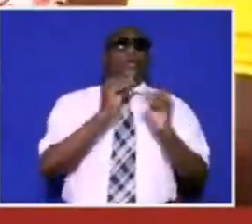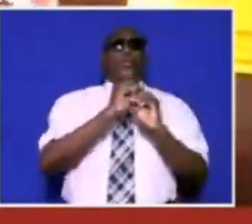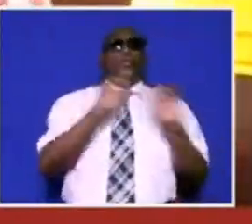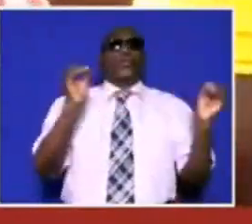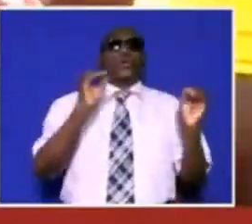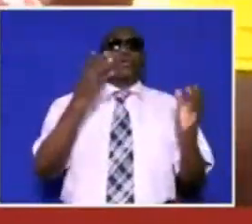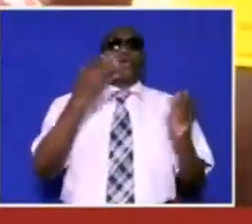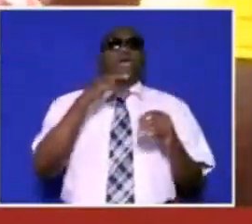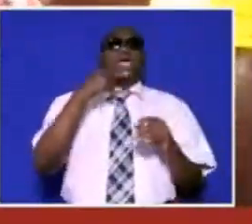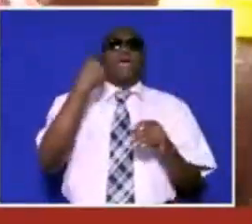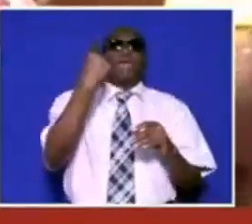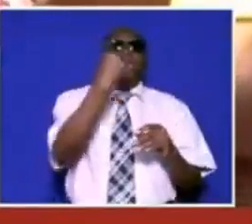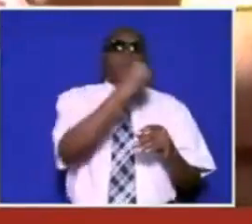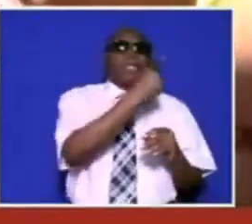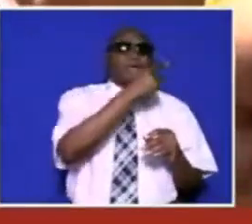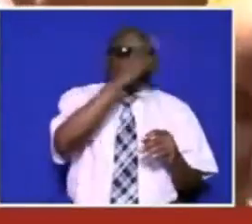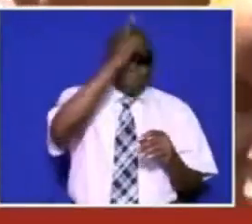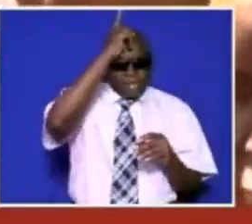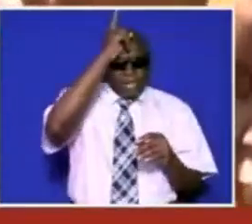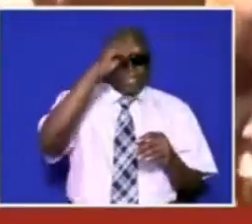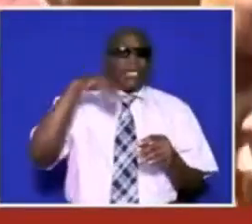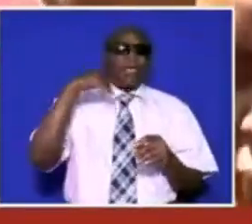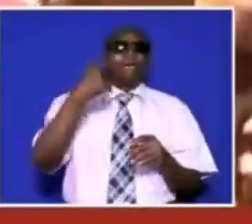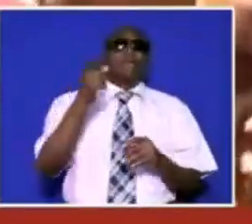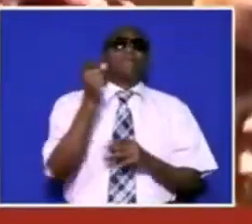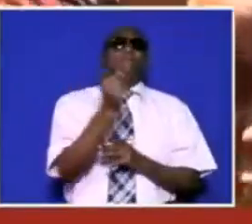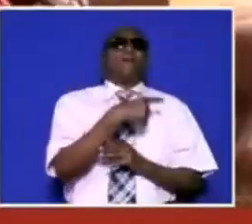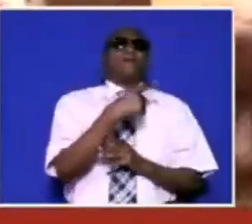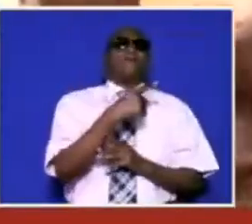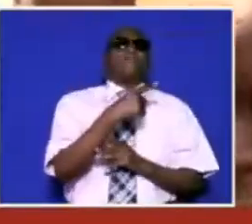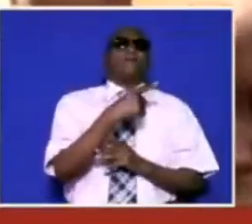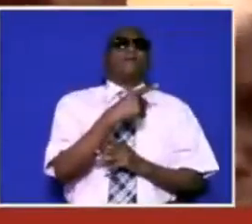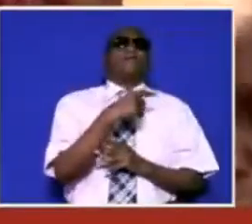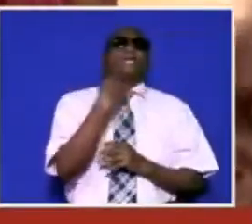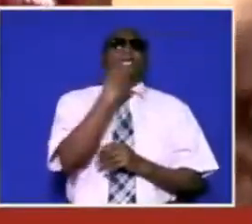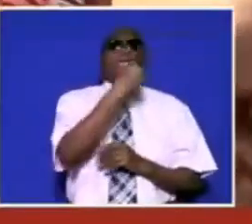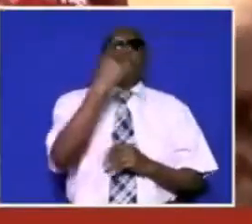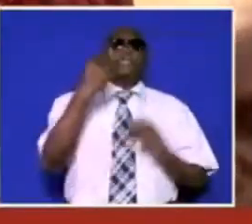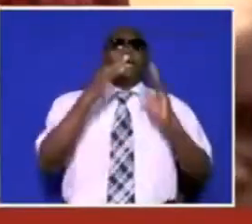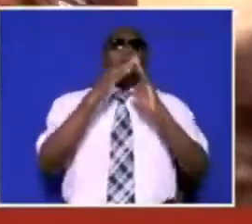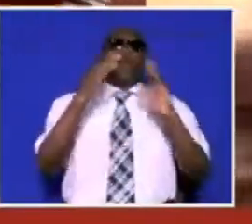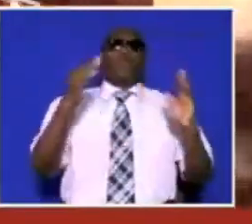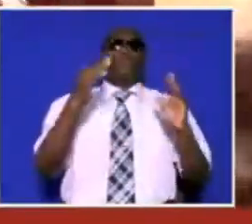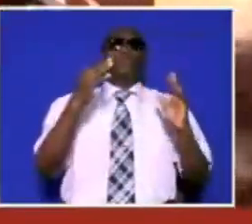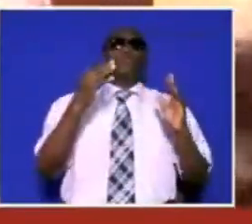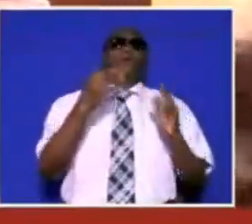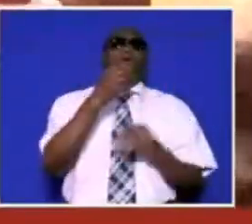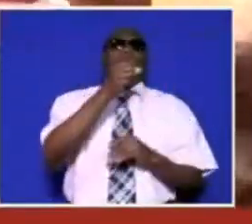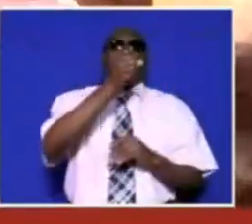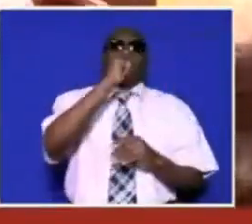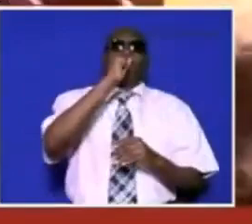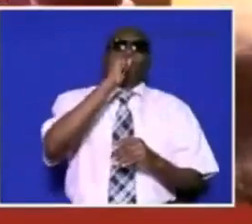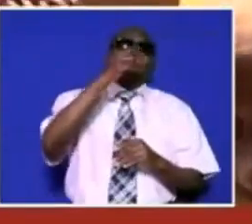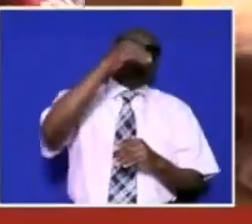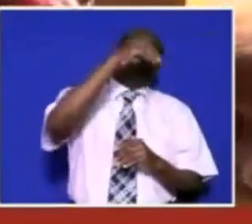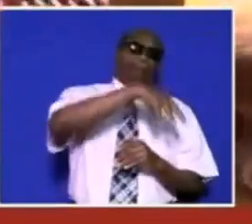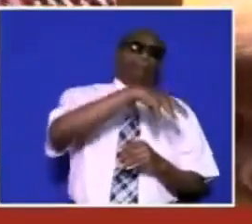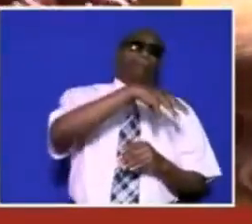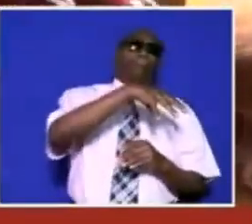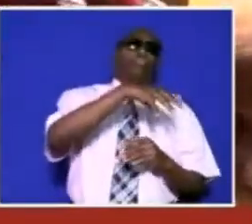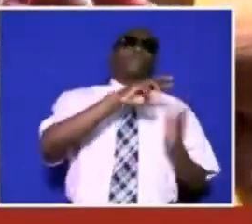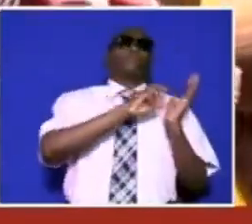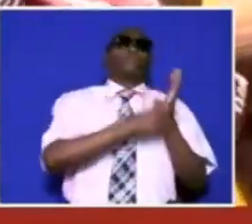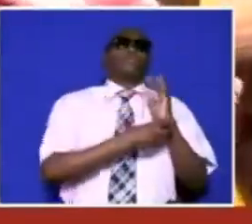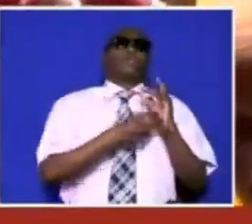every village kila mwisho wa mwezi inatoa, kila nyumba inatoa shilingi 50 kwa huo mradi. Yes. Wamama,